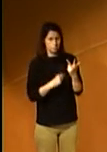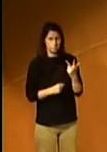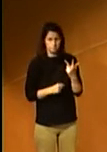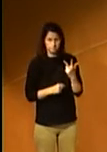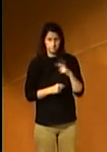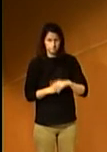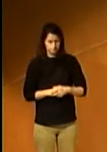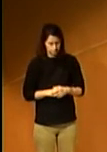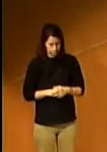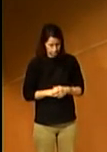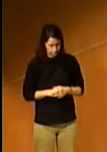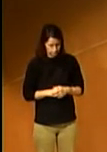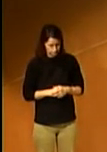intervenante.